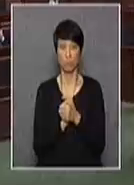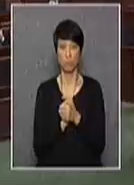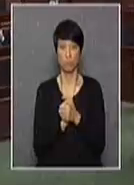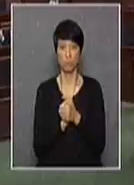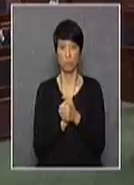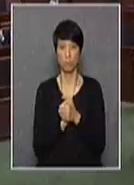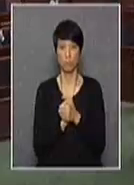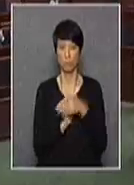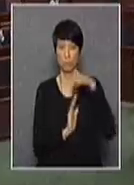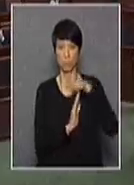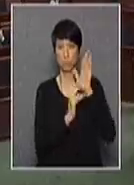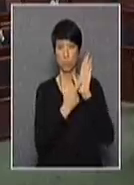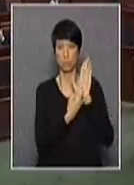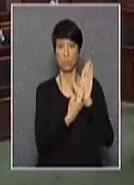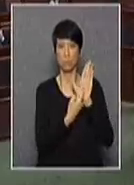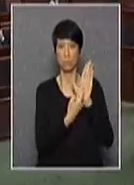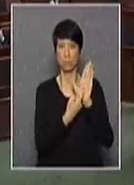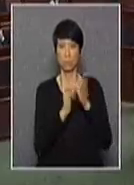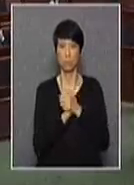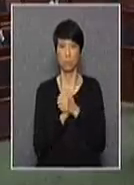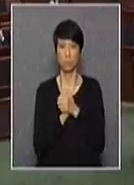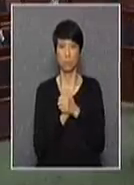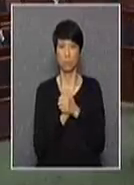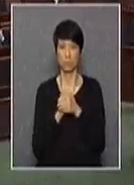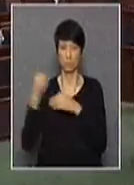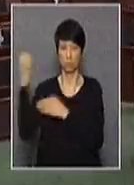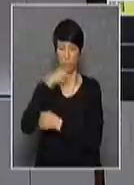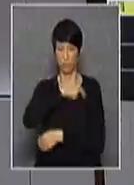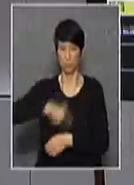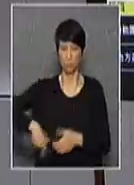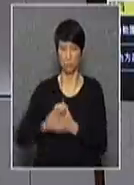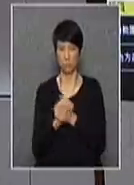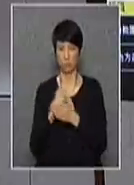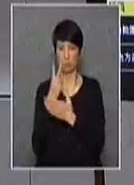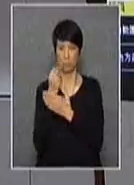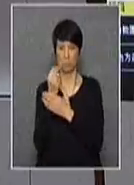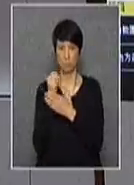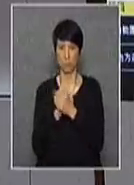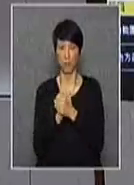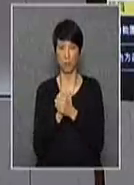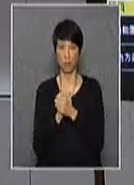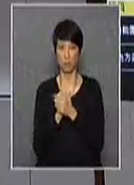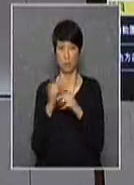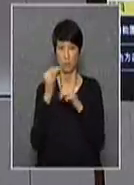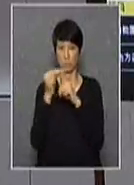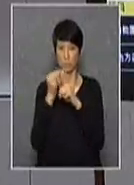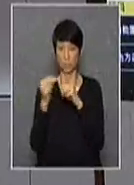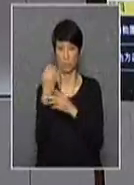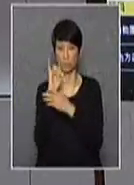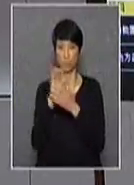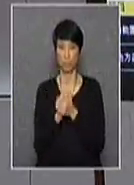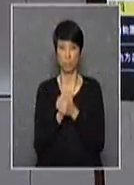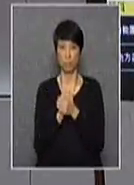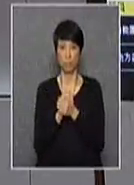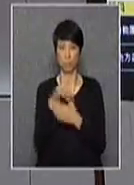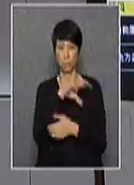停止表決，顯示結果。功能團體選舉產生的議員20位出席，沒人贊成，17位反對，沒人棄權。分區直